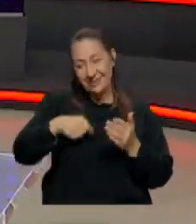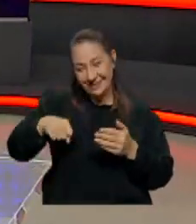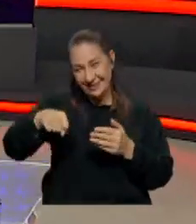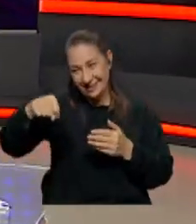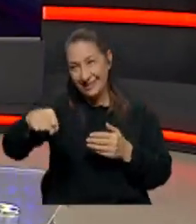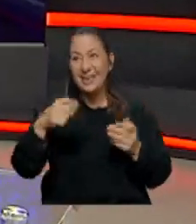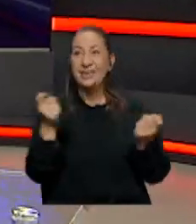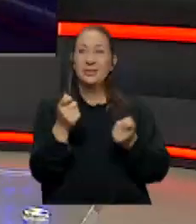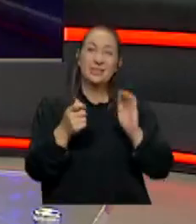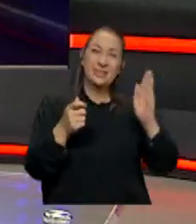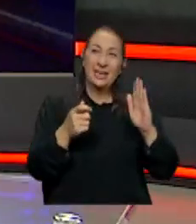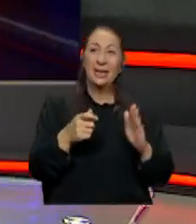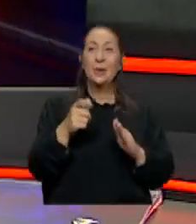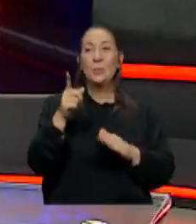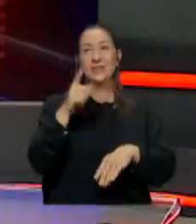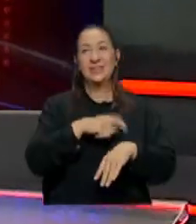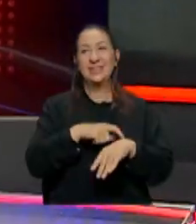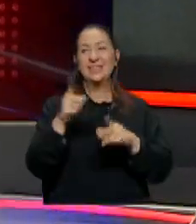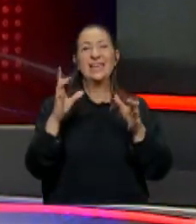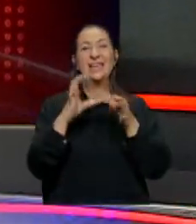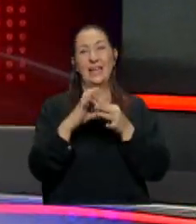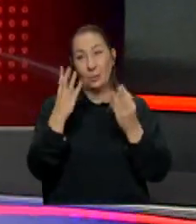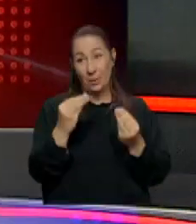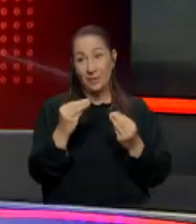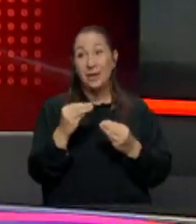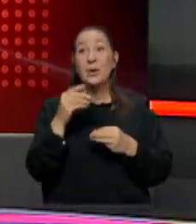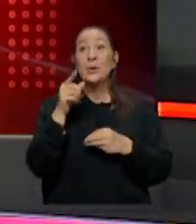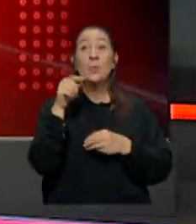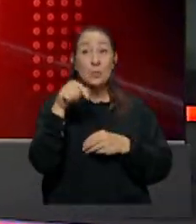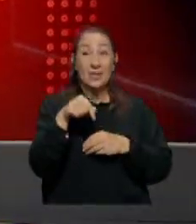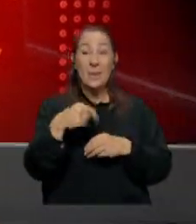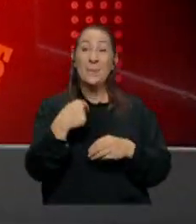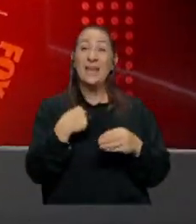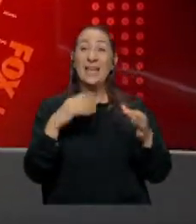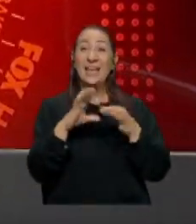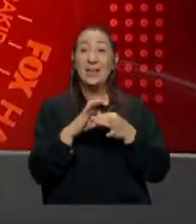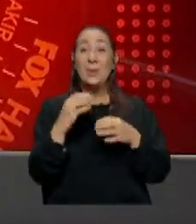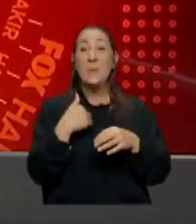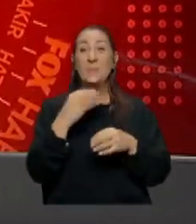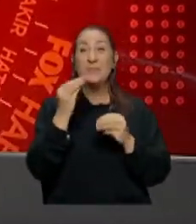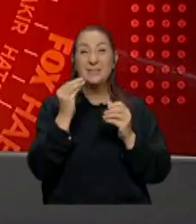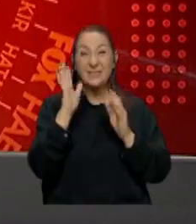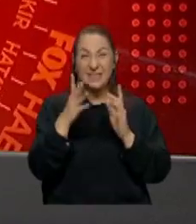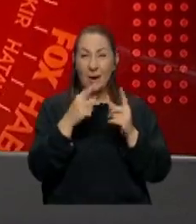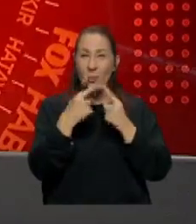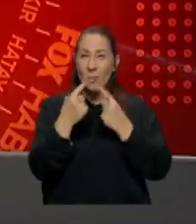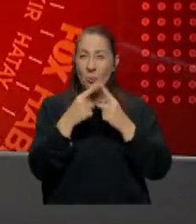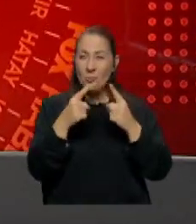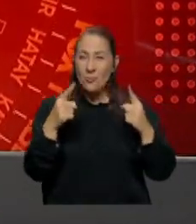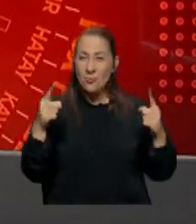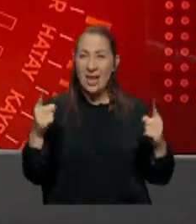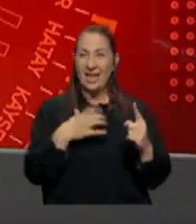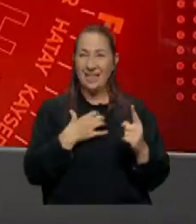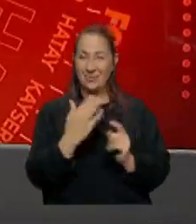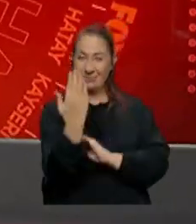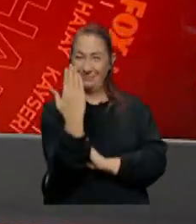işte İşe gidilecek şu bu saat sizi ilgilendiriyor olabilir buradaysa beni ilgilendiriyor Çünkü ben biraz lafı bazen uzatıyorum şuraya